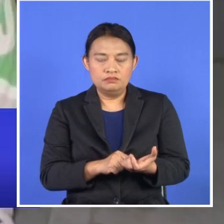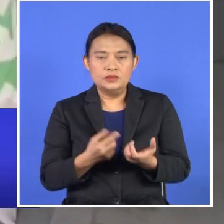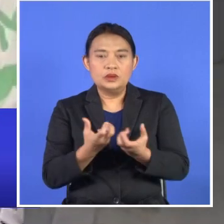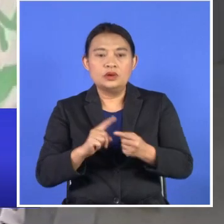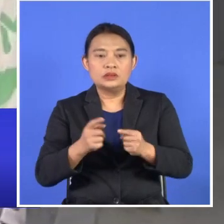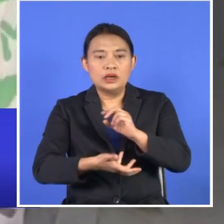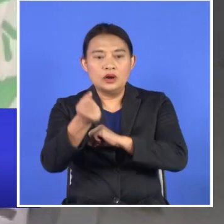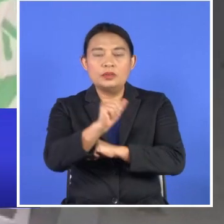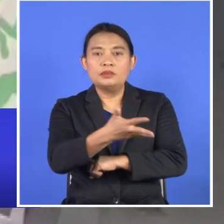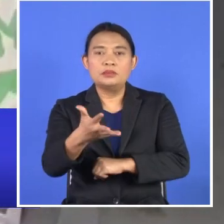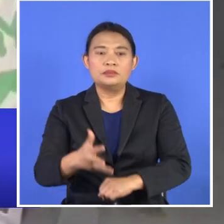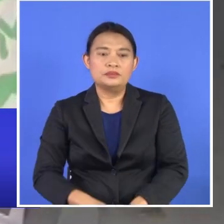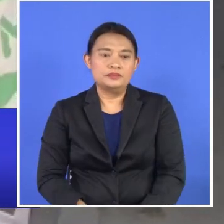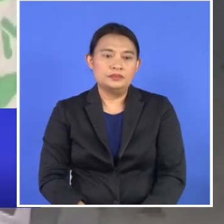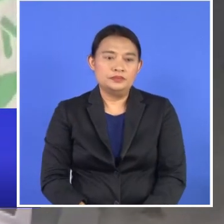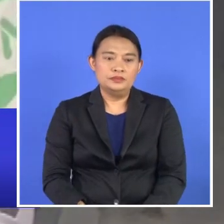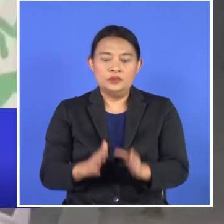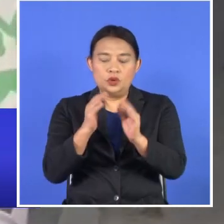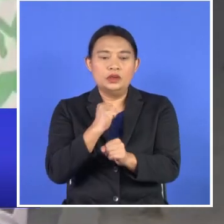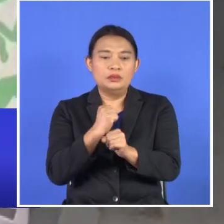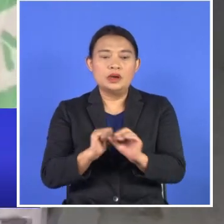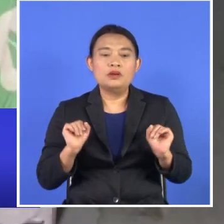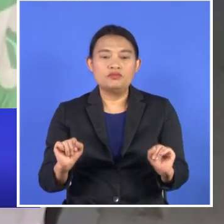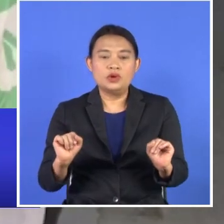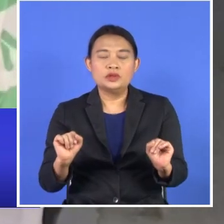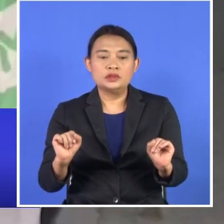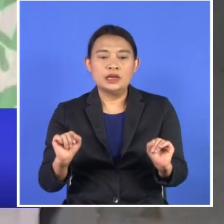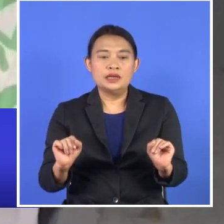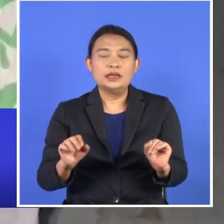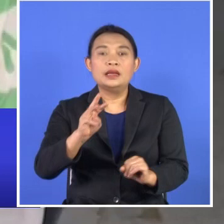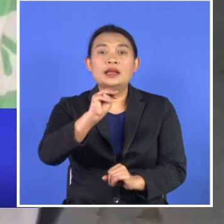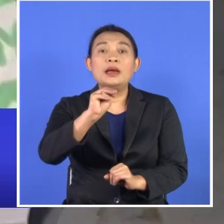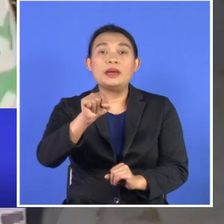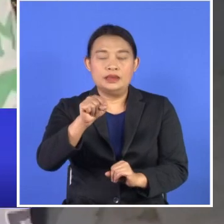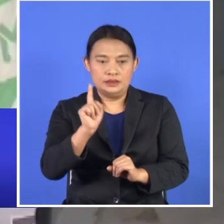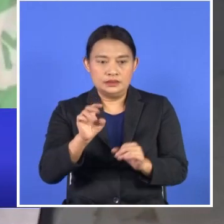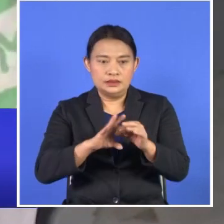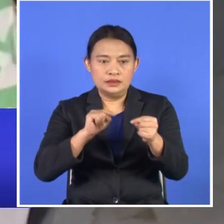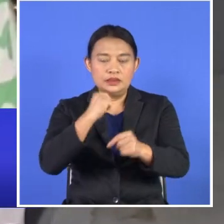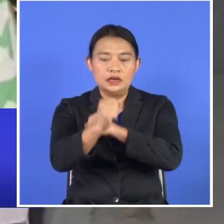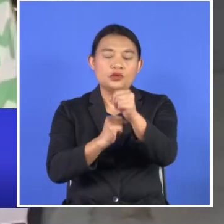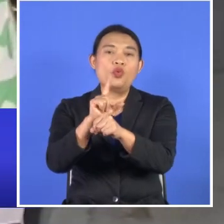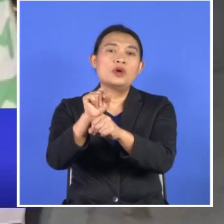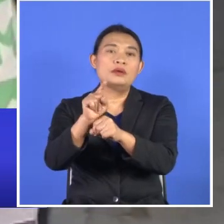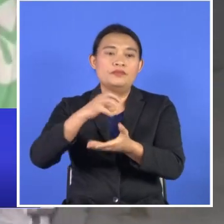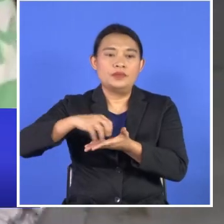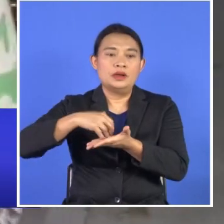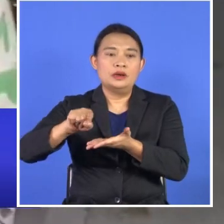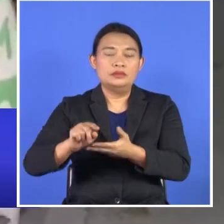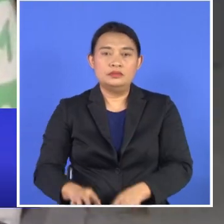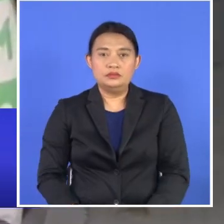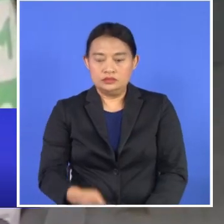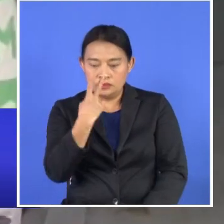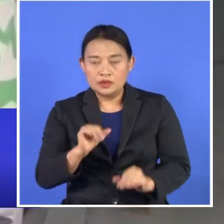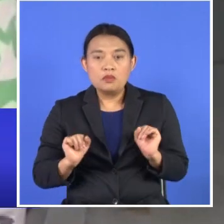ไรไปนะคะซึ่งพนักงานไลน์แมนพลเมืองดีค่ะคนนี้ชื่อว่าพงศกรเมืองฟ้าอายุ20ปีเล่าให้ฟังบอกว่าตอนนั้นเนี่ยผมก็